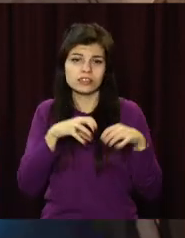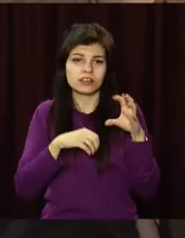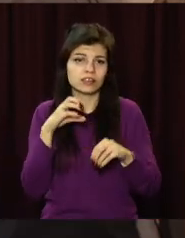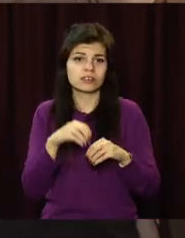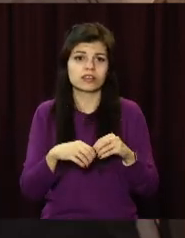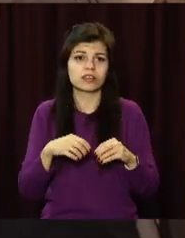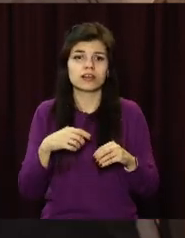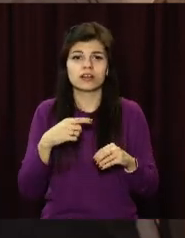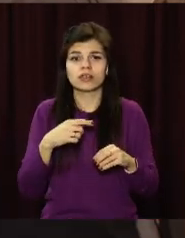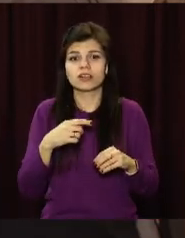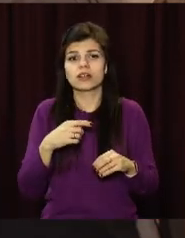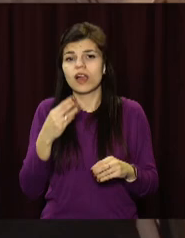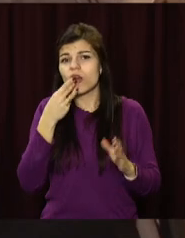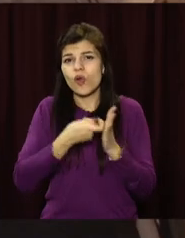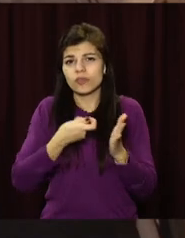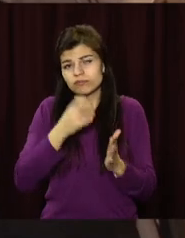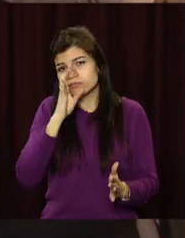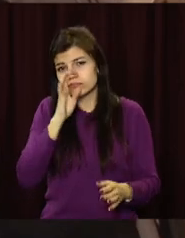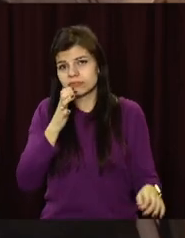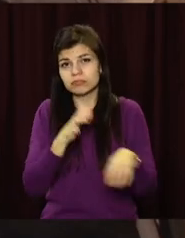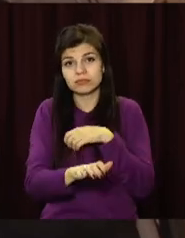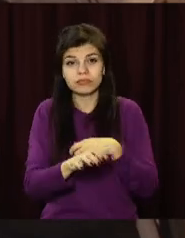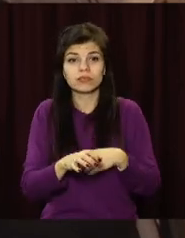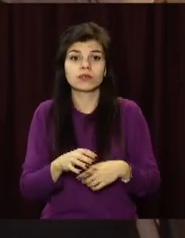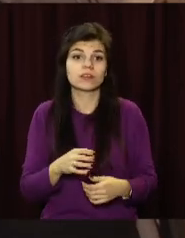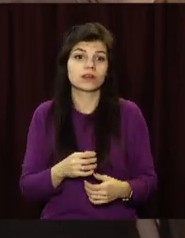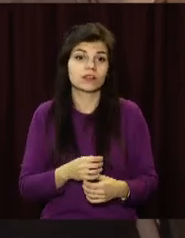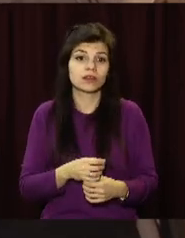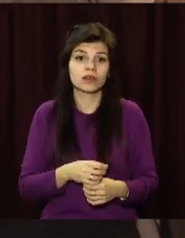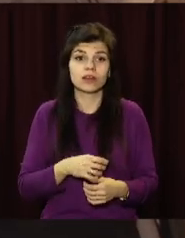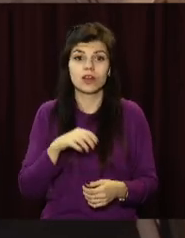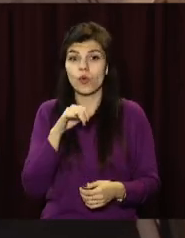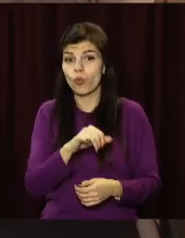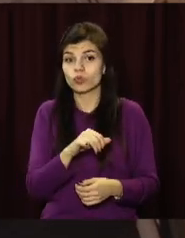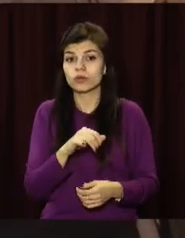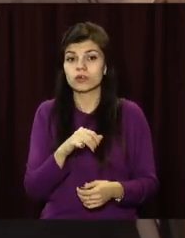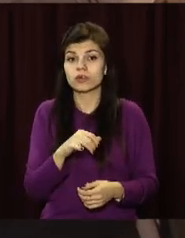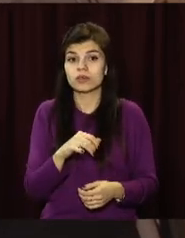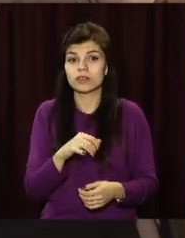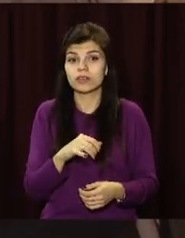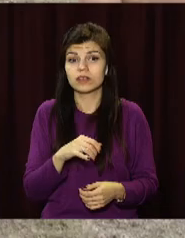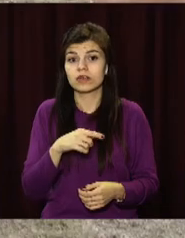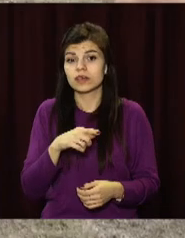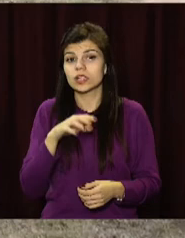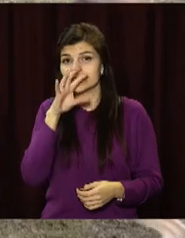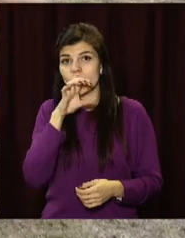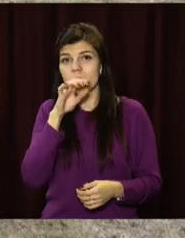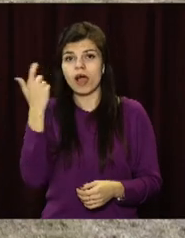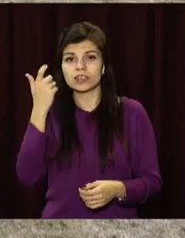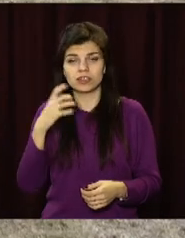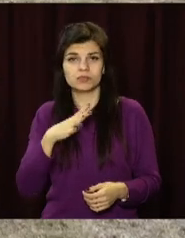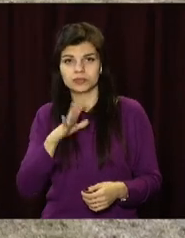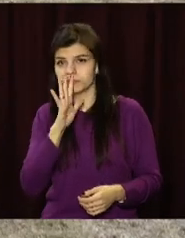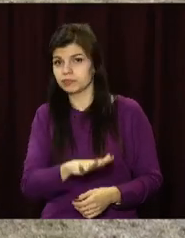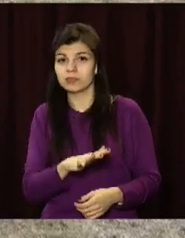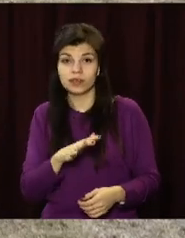грубо дертью. И получается, что у него к собакам неприязнь. Тому, каже Андрій, коли